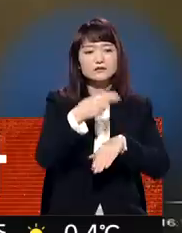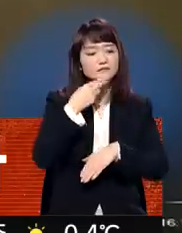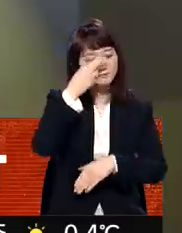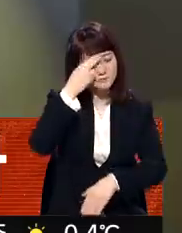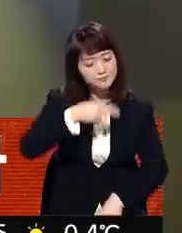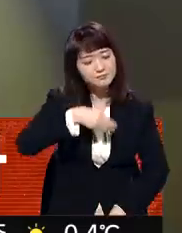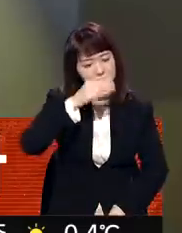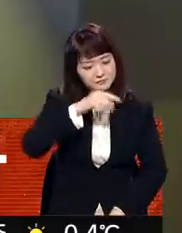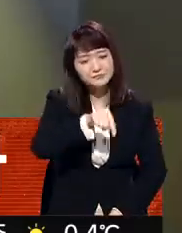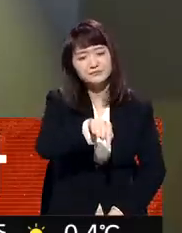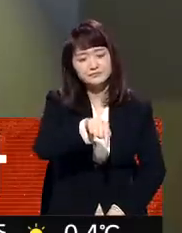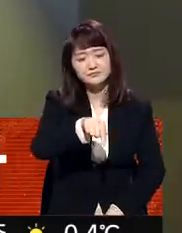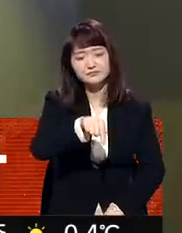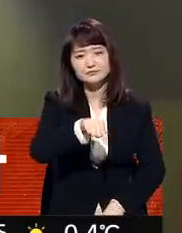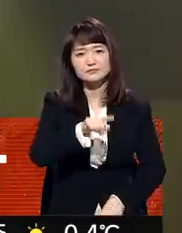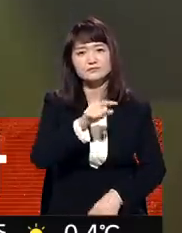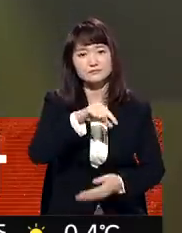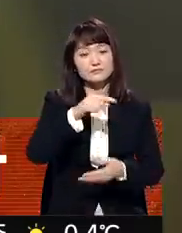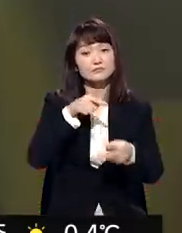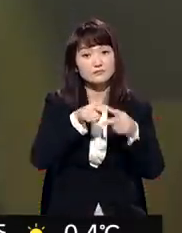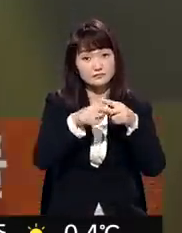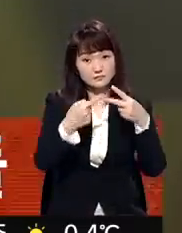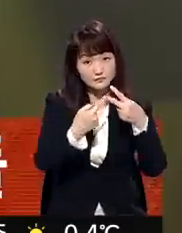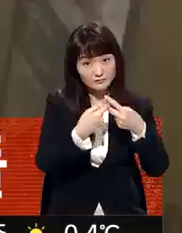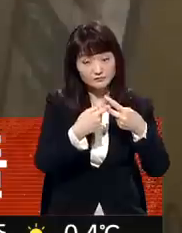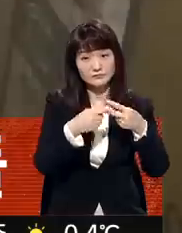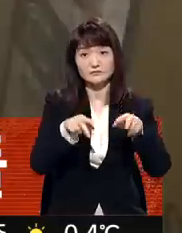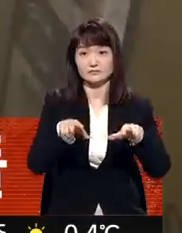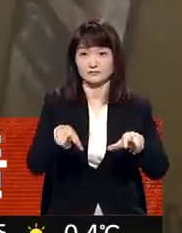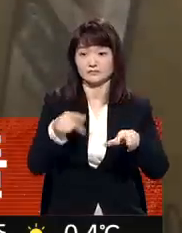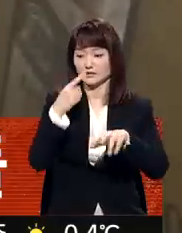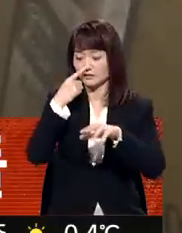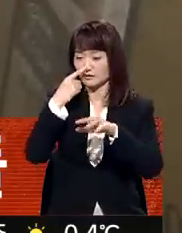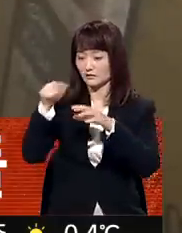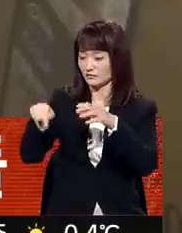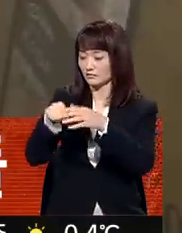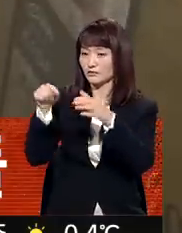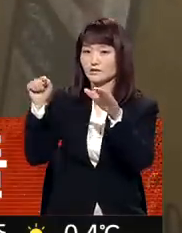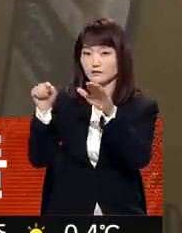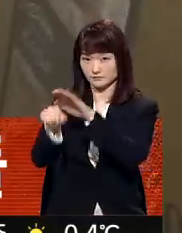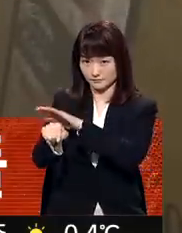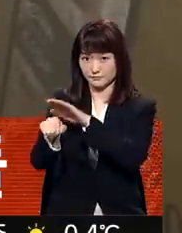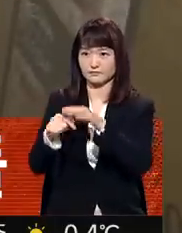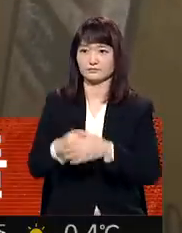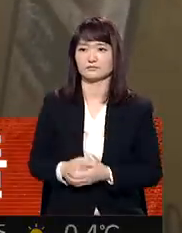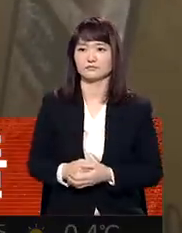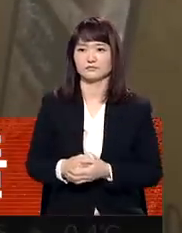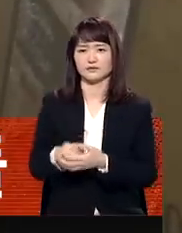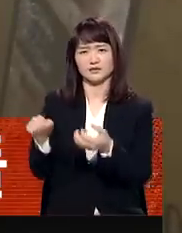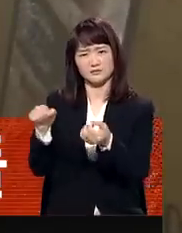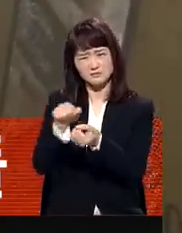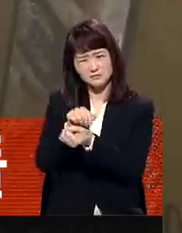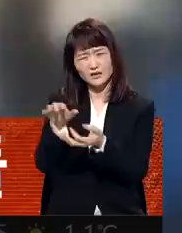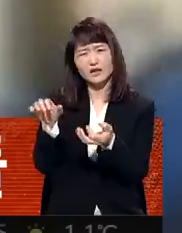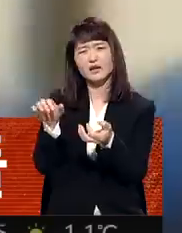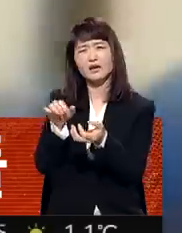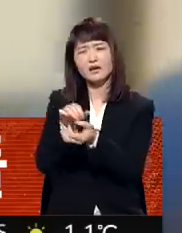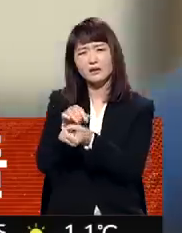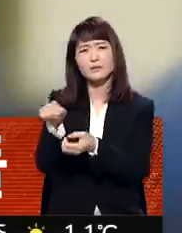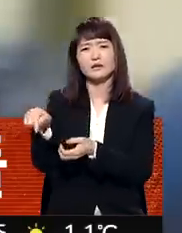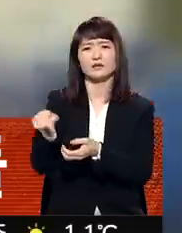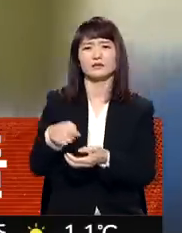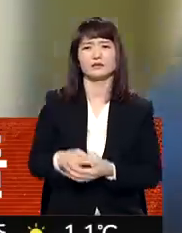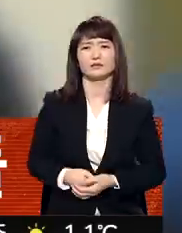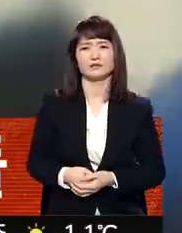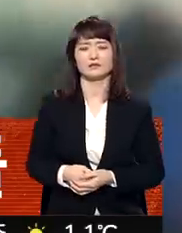뭐 술 마신 거야 그렇다 치더라도 술 마시고 난 다음에 지금과 같이 카페에 들어가게 되는 거죠 카페에 들어가서 수완을 피웠고 그 과정에서